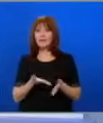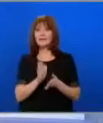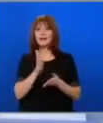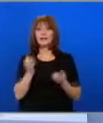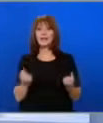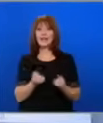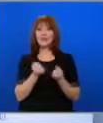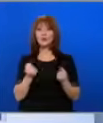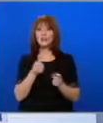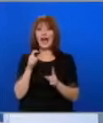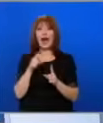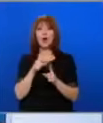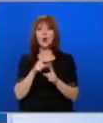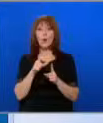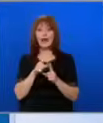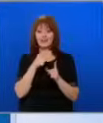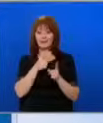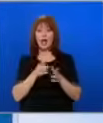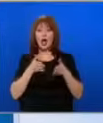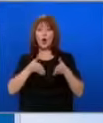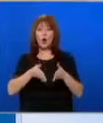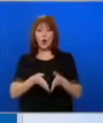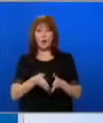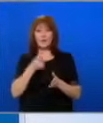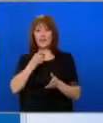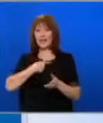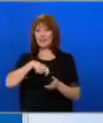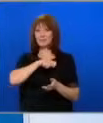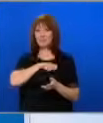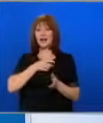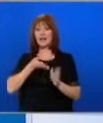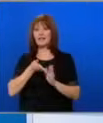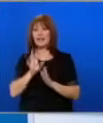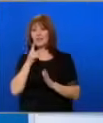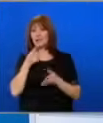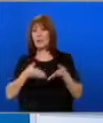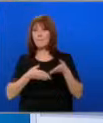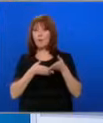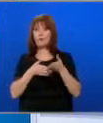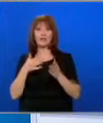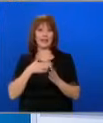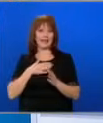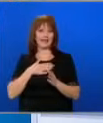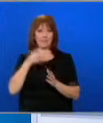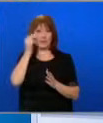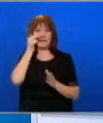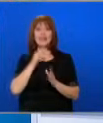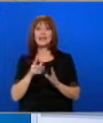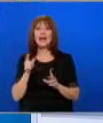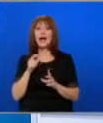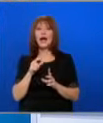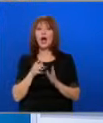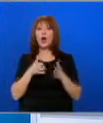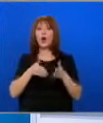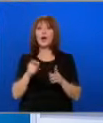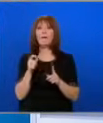Руен. Корабът Виктория на испанските военноморски сили плава към отвлечения български кораб Руен. Задачата да прецени ситуацията и